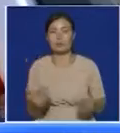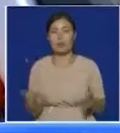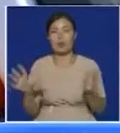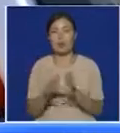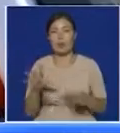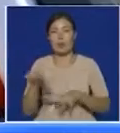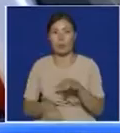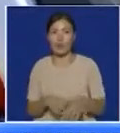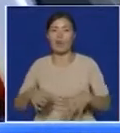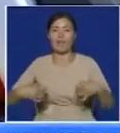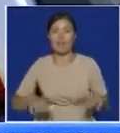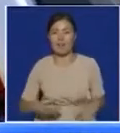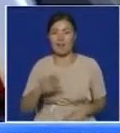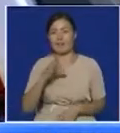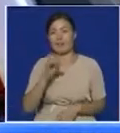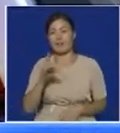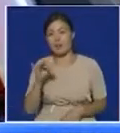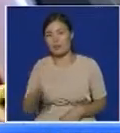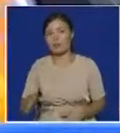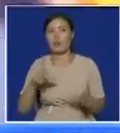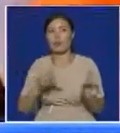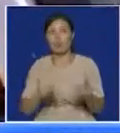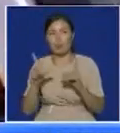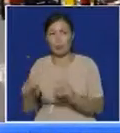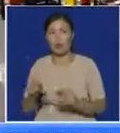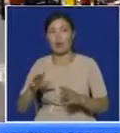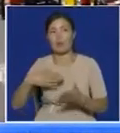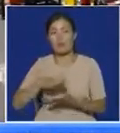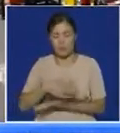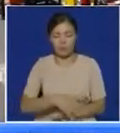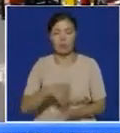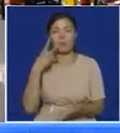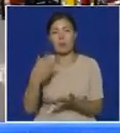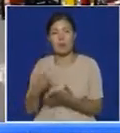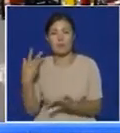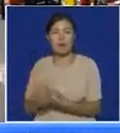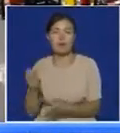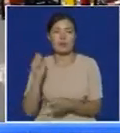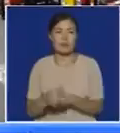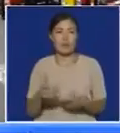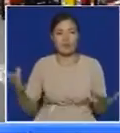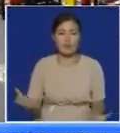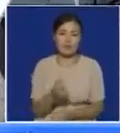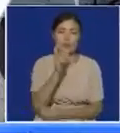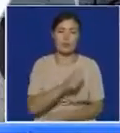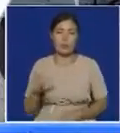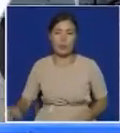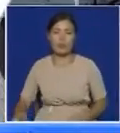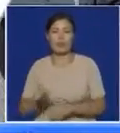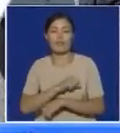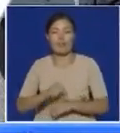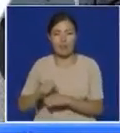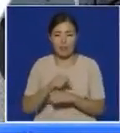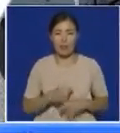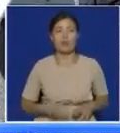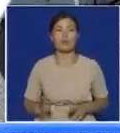электромобили, квадроциклы, освоили верховую езду. Теперь перед ними стоит еще одна немаловажная задача – спасать людей на воде. Им уже